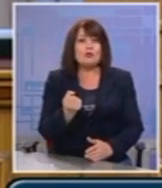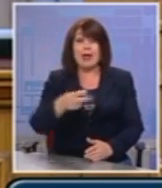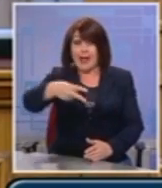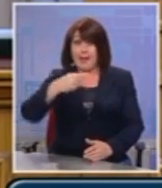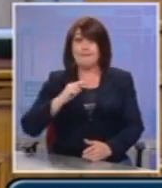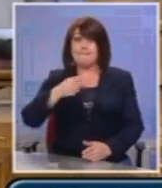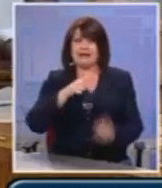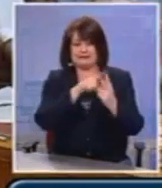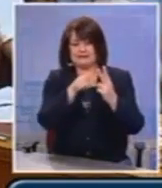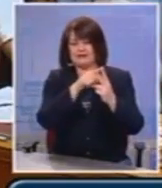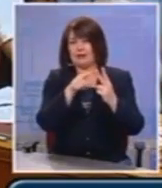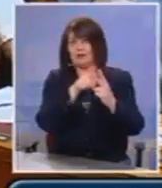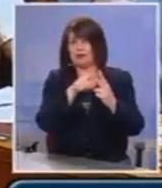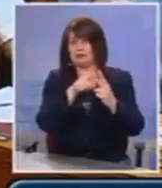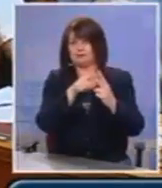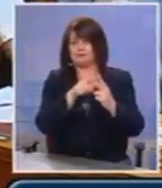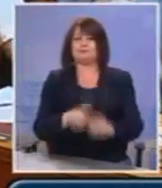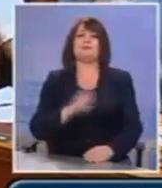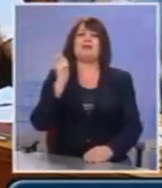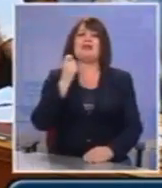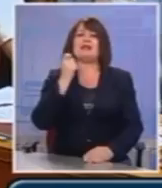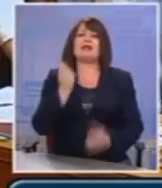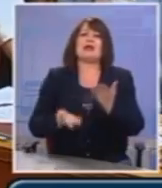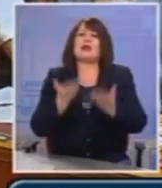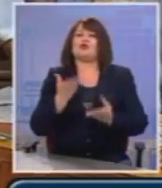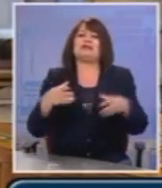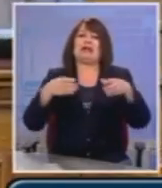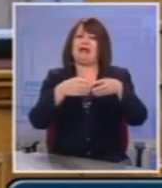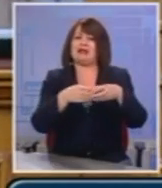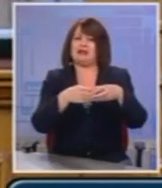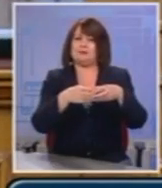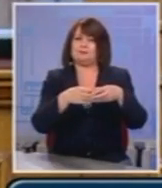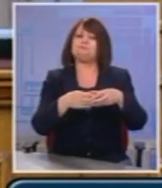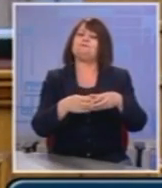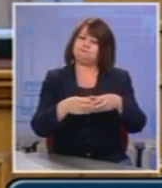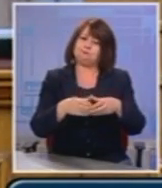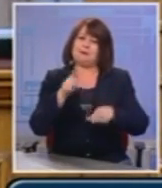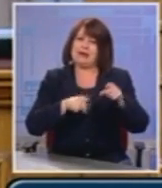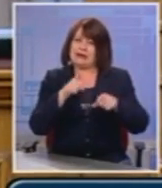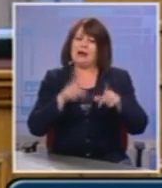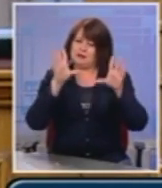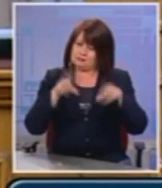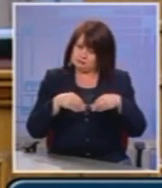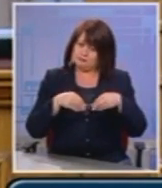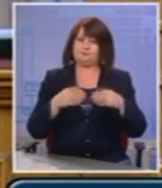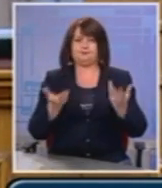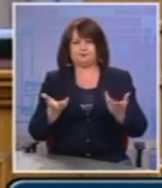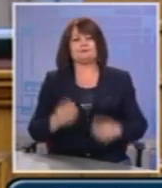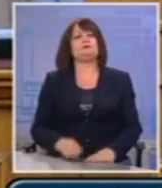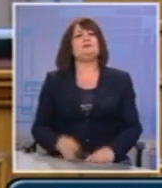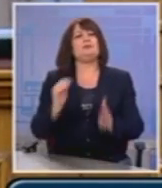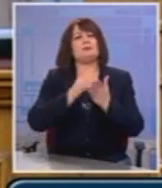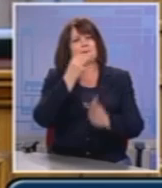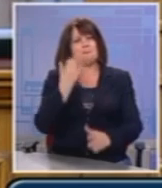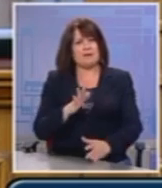σε αυτά τα δύο ζητήματα η εθνική αναλογιστική αρχή πήρε κάποιες παραδοχές έχω πει κ άλλη φορά ότι οι